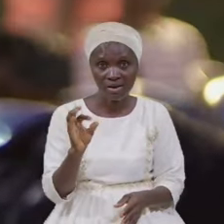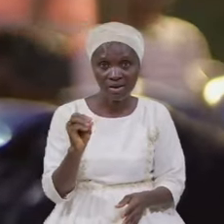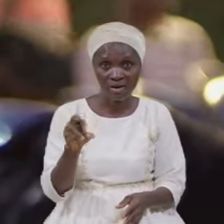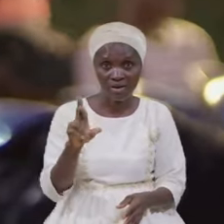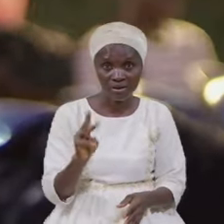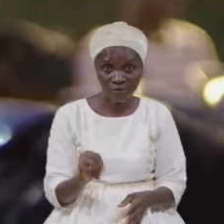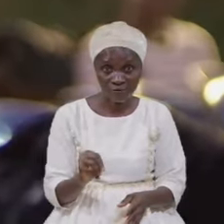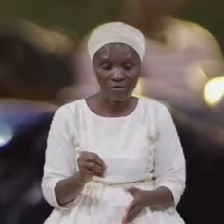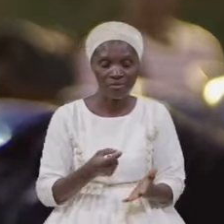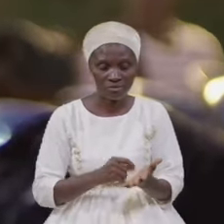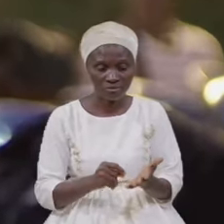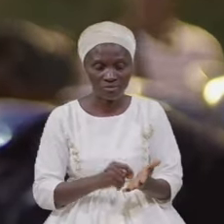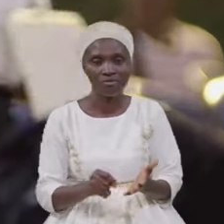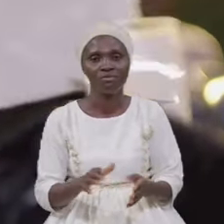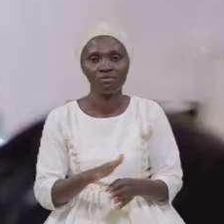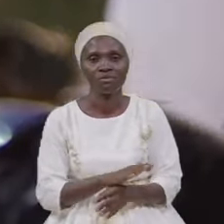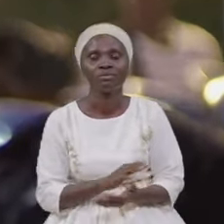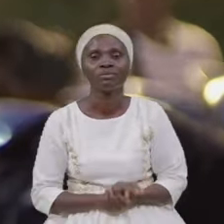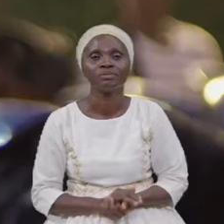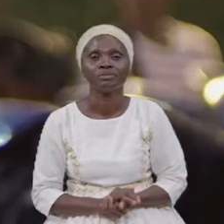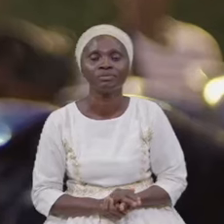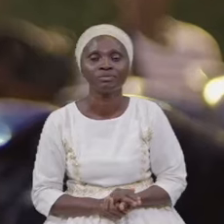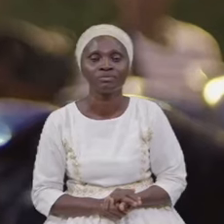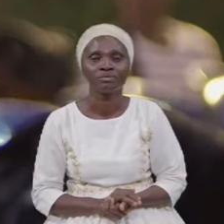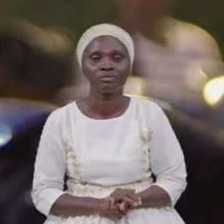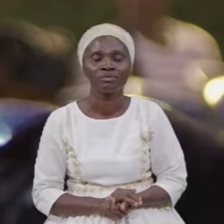marche avec le Seigneur, pour croître dans le Seigneur.